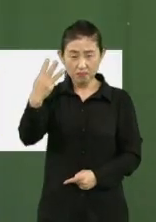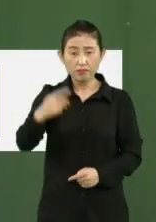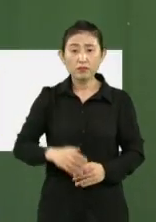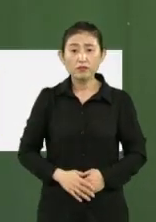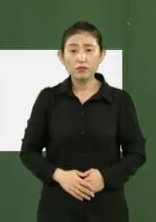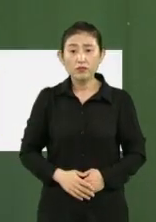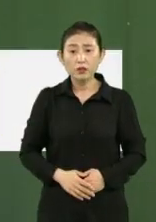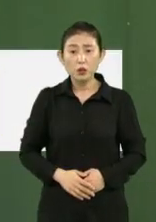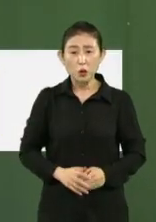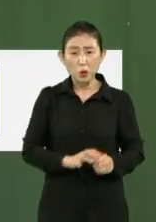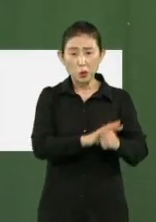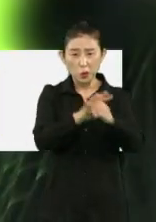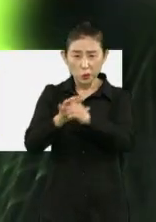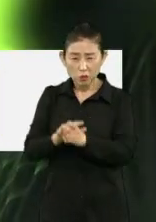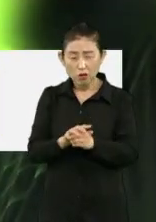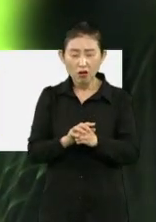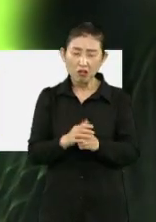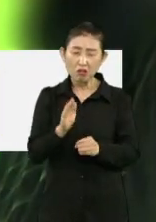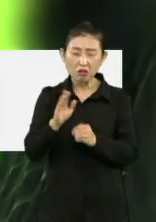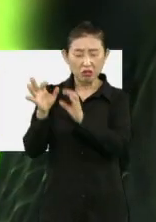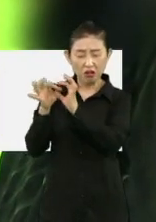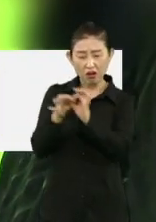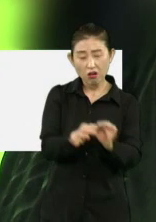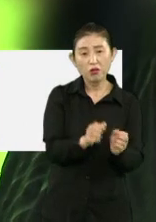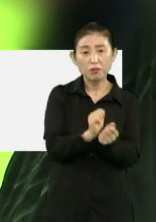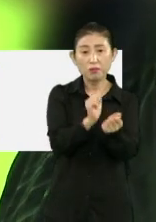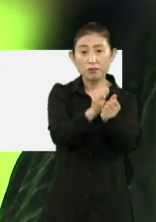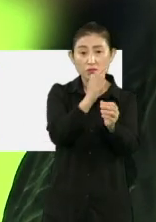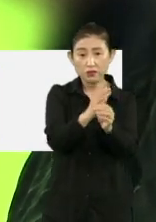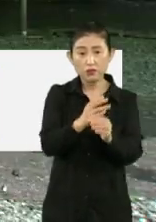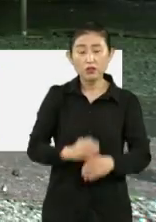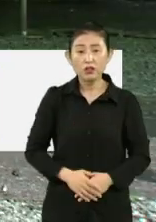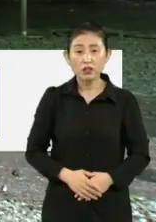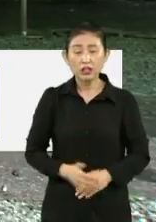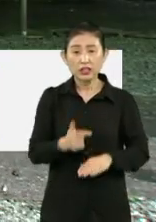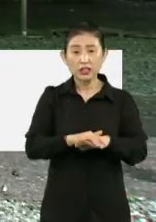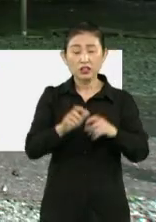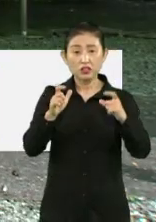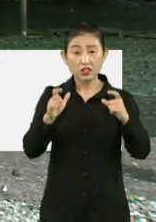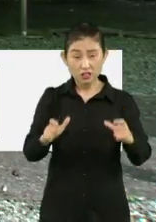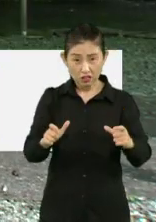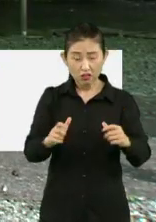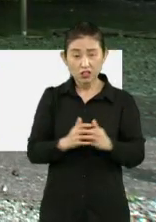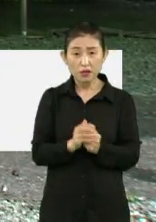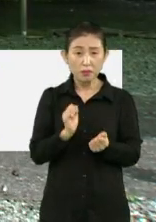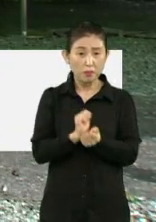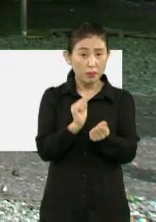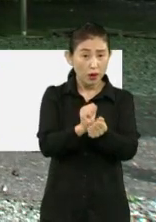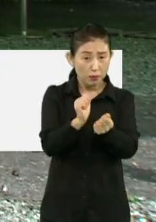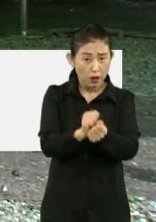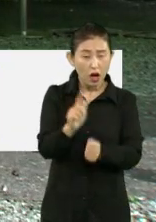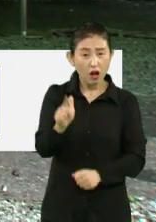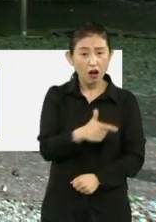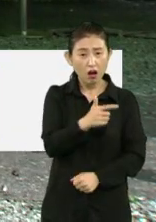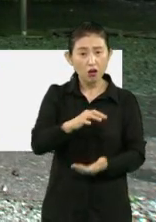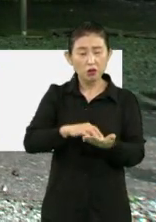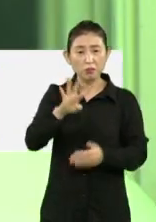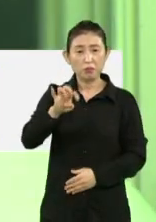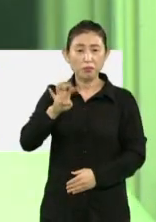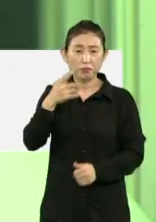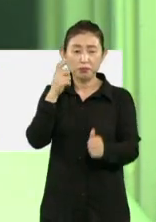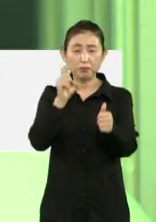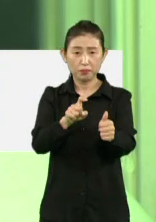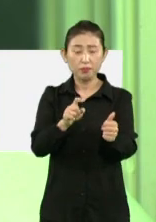가운데 지역의 코로나19 감염이 이어지고 있습니다. 대전에선 밤사이 17명을 비롯해 오늘 44명의